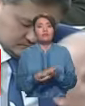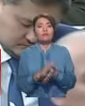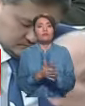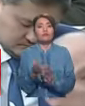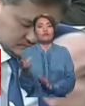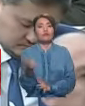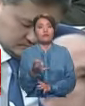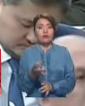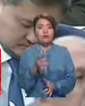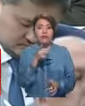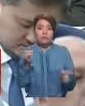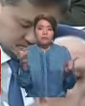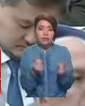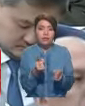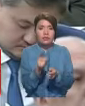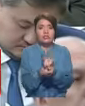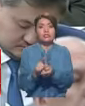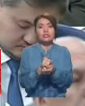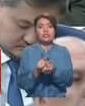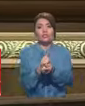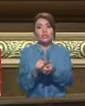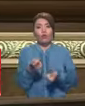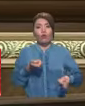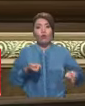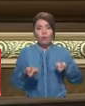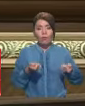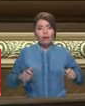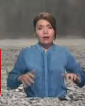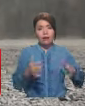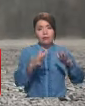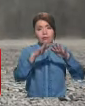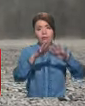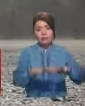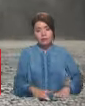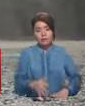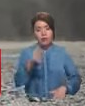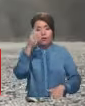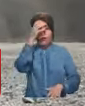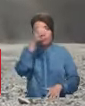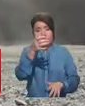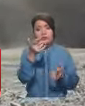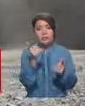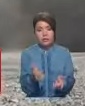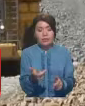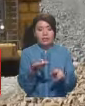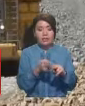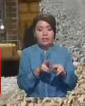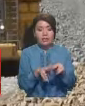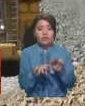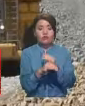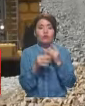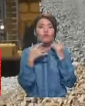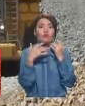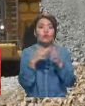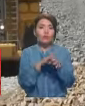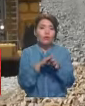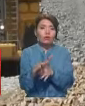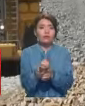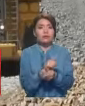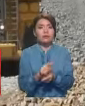в кратчайшие сроки модернизировать систему управления горнорудным сектором. Ученые согласны, геологоразведка нуждается в полной